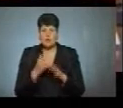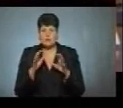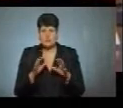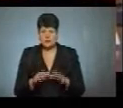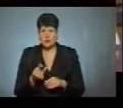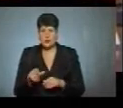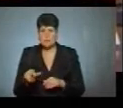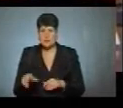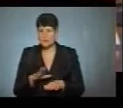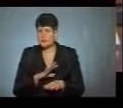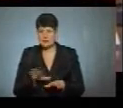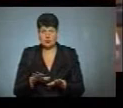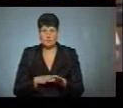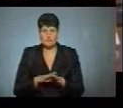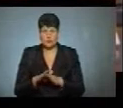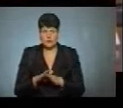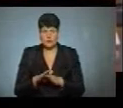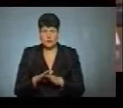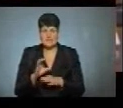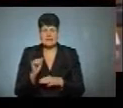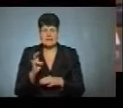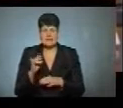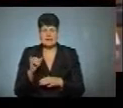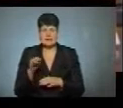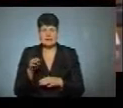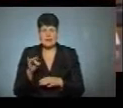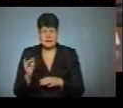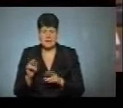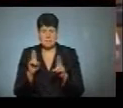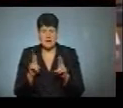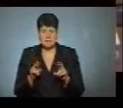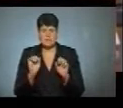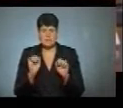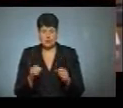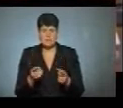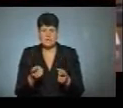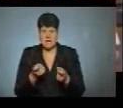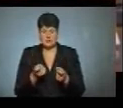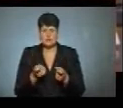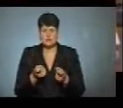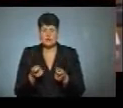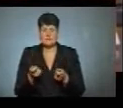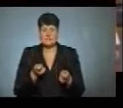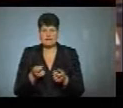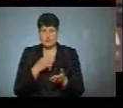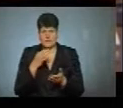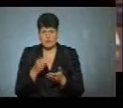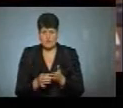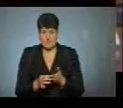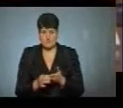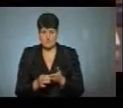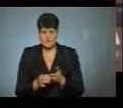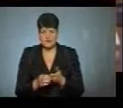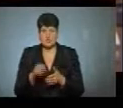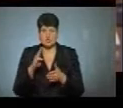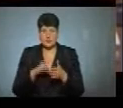громадяни, які не будуть дотримуватися санітарно-епідемічних правил під час карантину, можуть притягуватись до адміністративної відповідальності, де